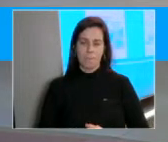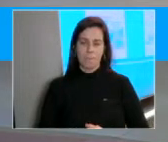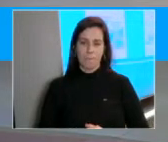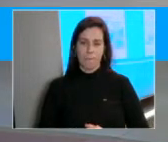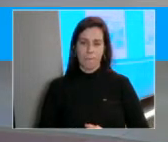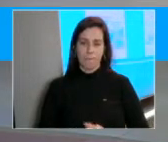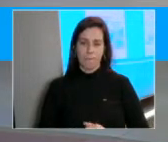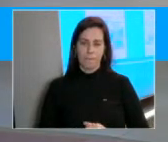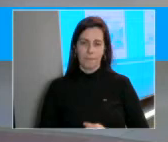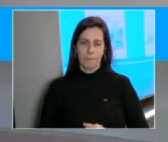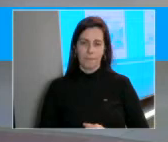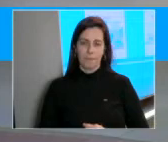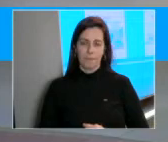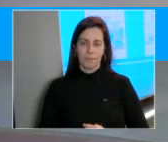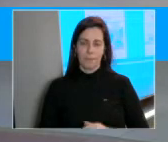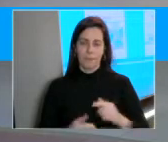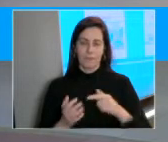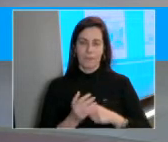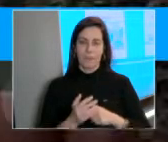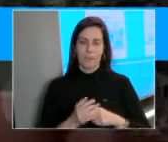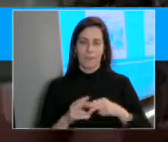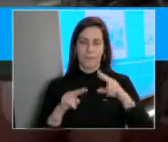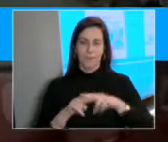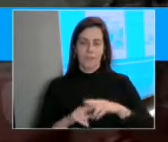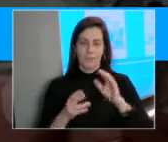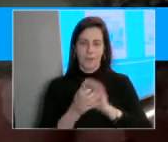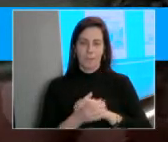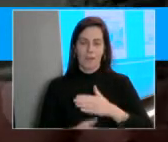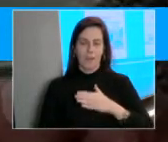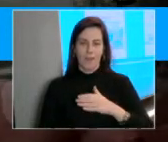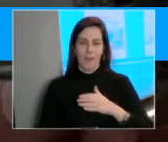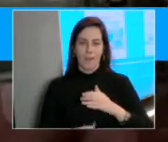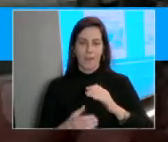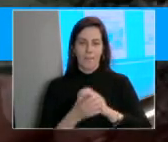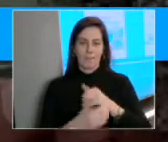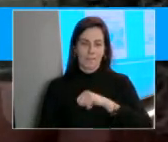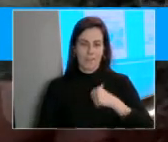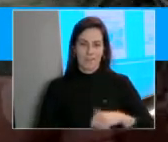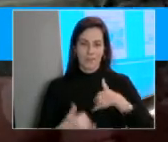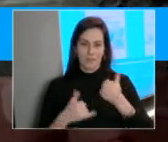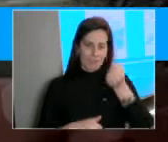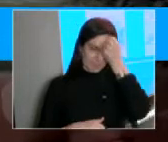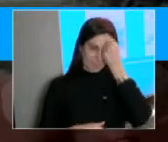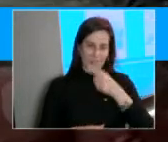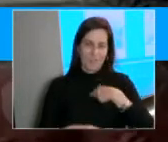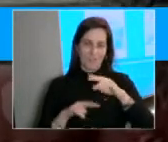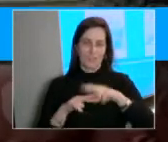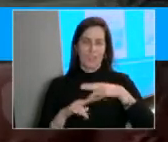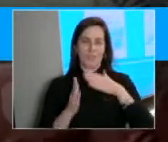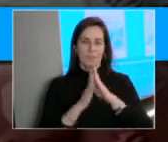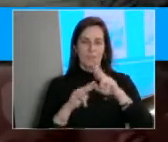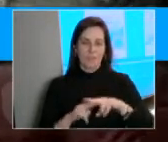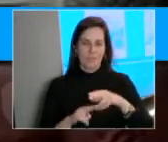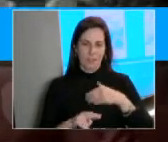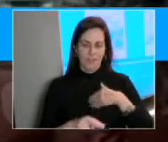תשמע, הפסק זמן שלי היה בדיוק שנשארתי פה בחג, כי כמה חברים סינים ביקשו שישאר איתם את החג. ועכשיו הם מצטערים על הרעיון הזה, אבל אני